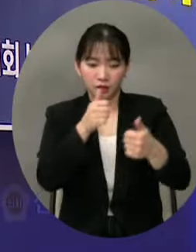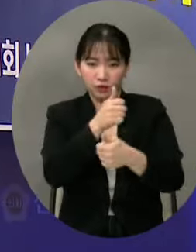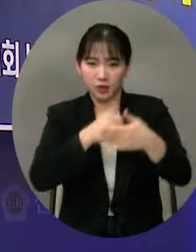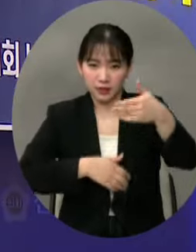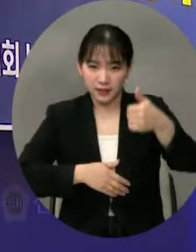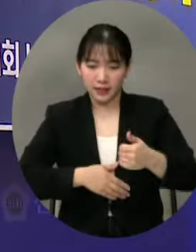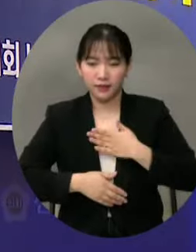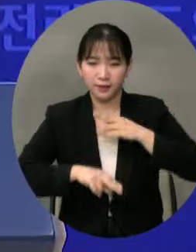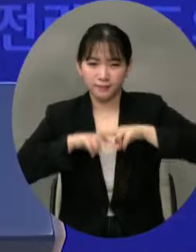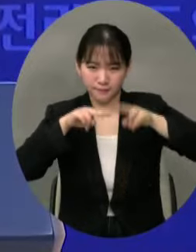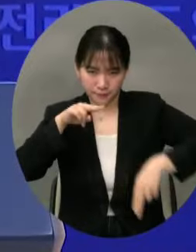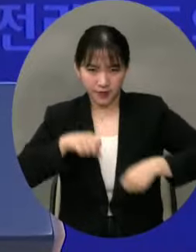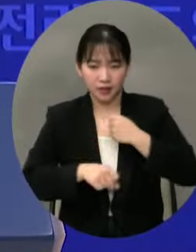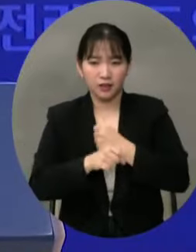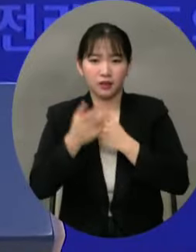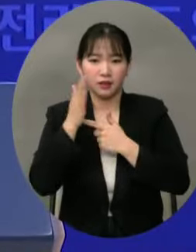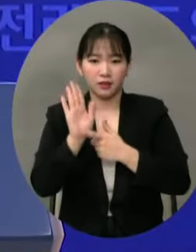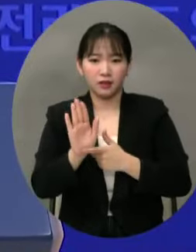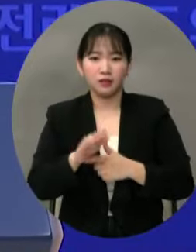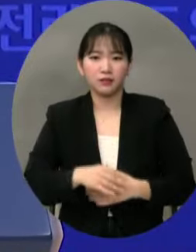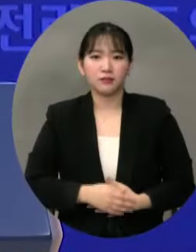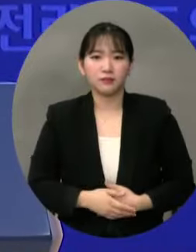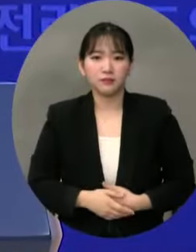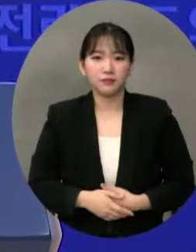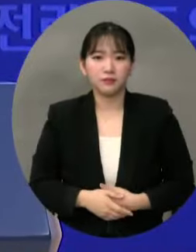위원장직을 내려놓겠다고 선언했습니다